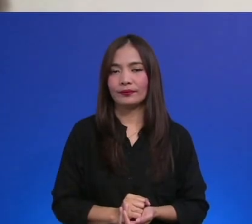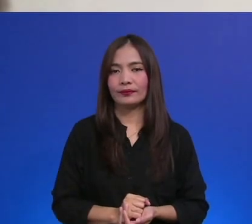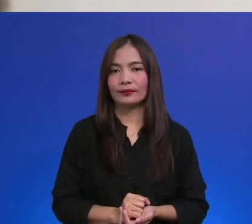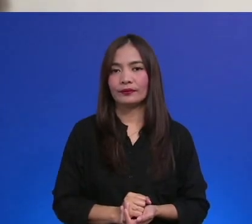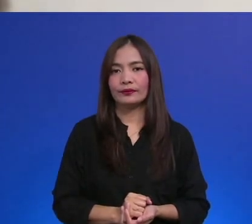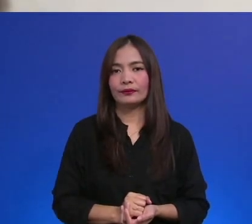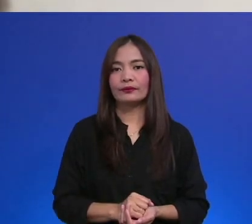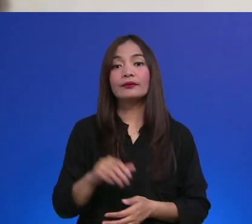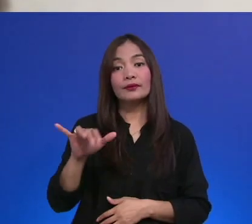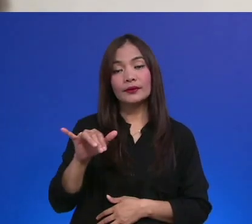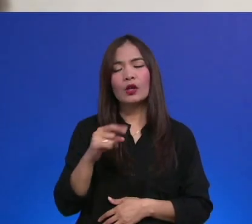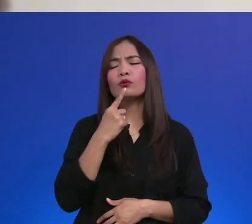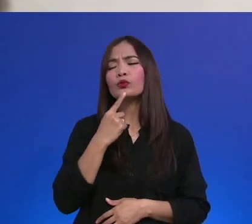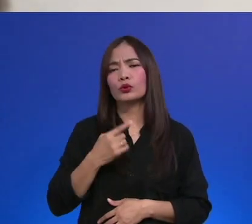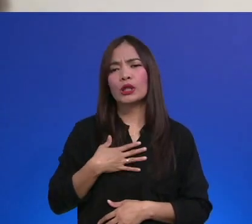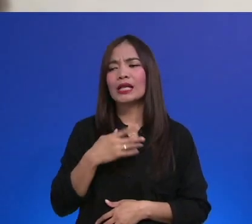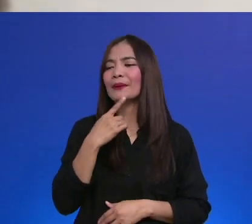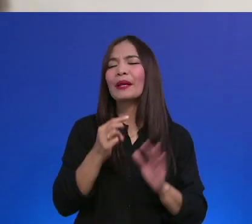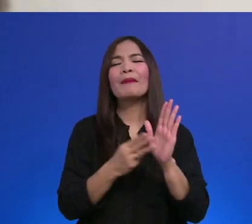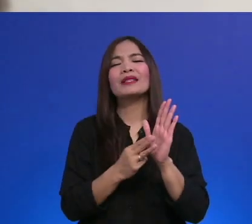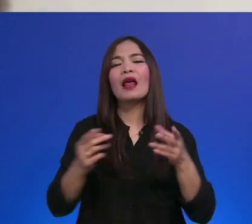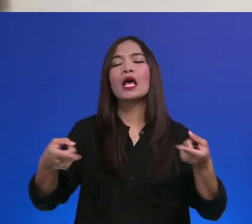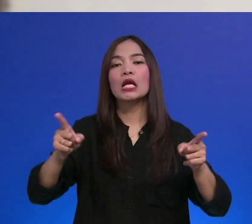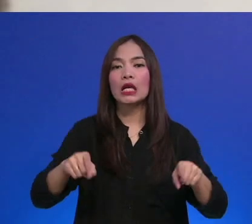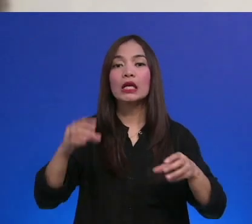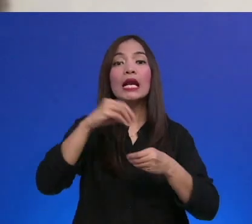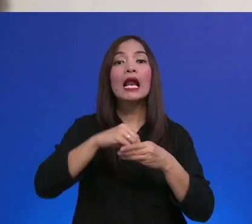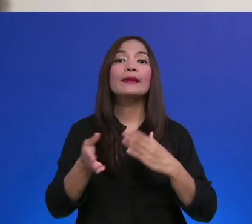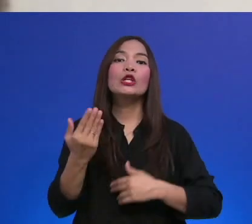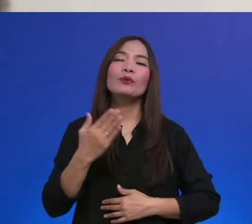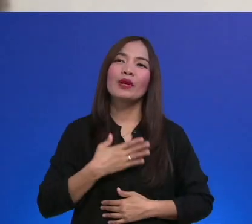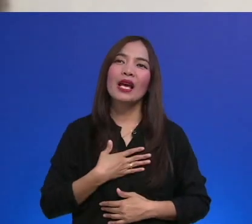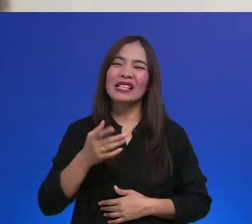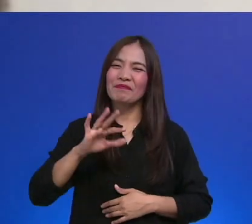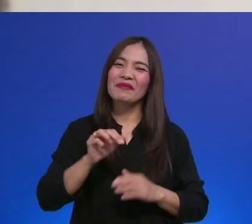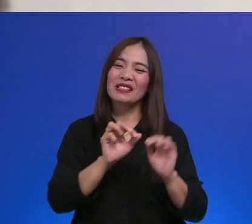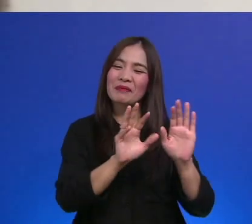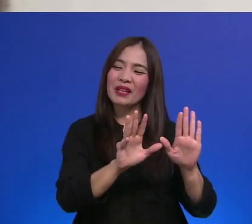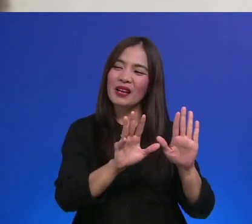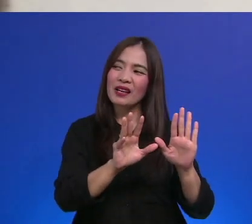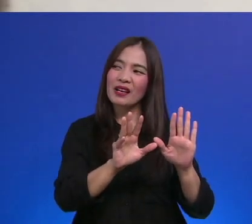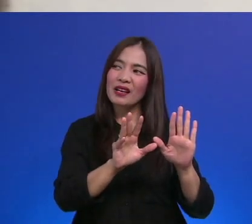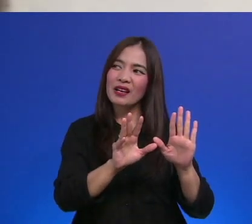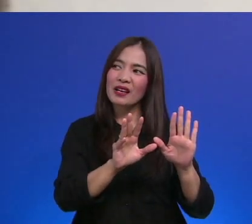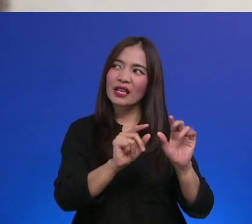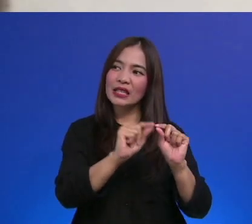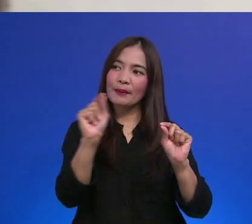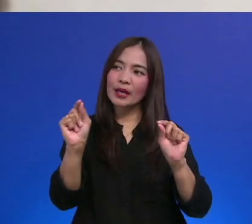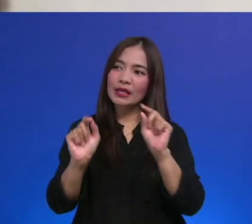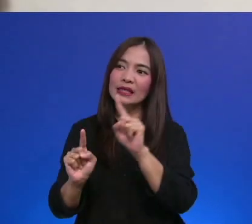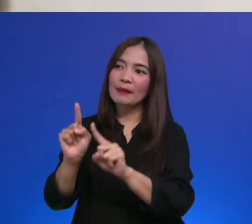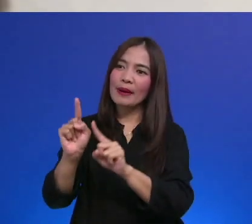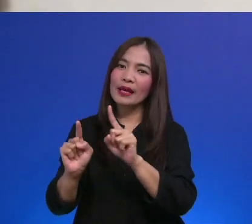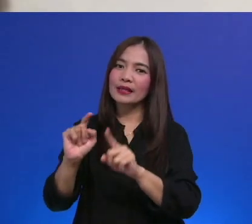ya ada guncangan-goncangan yang terjadi di dalam hidup saya sekitar 9-11 kira-kira